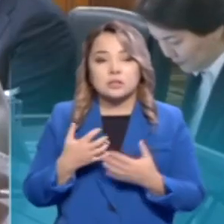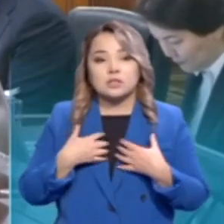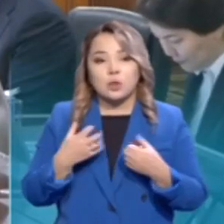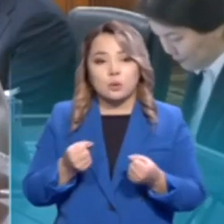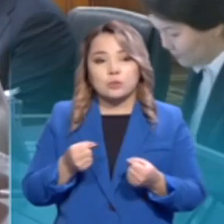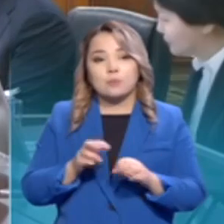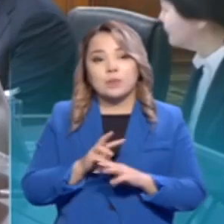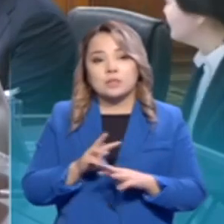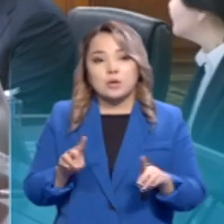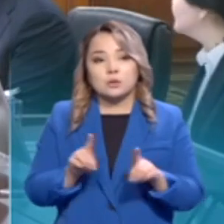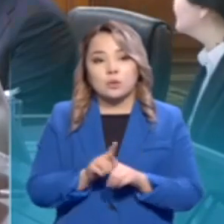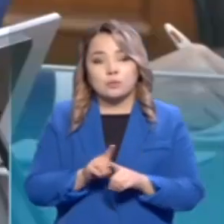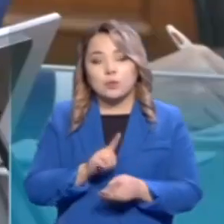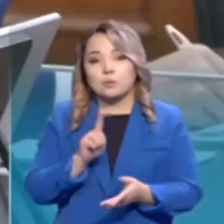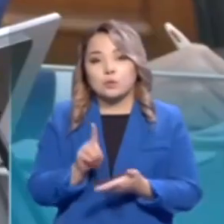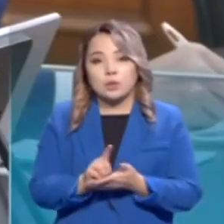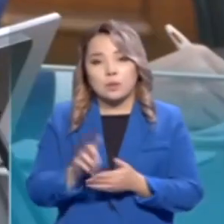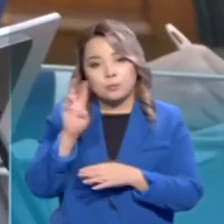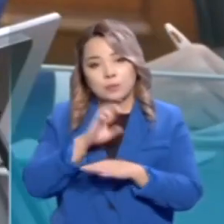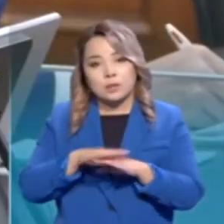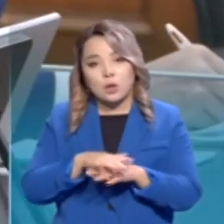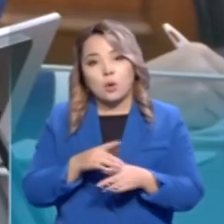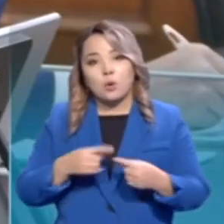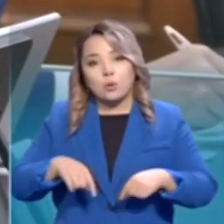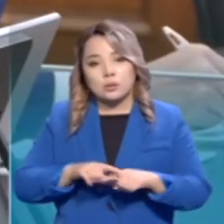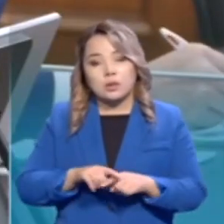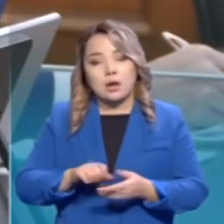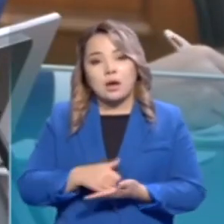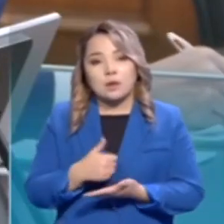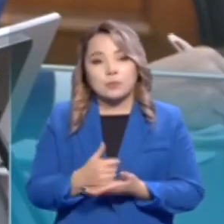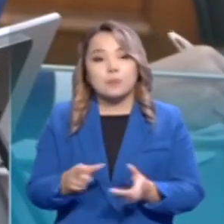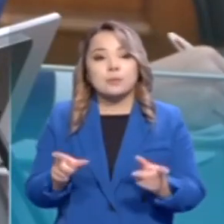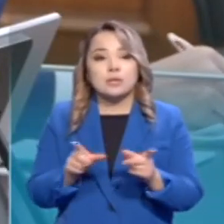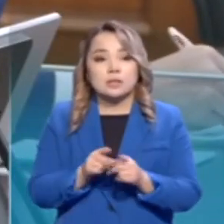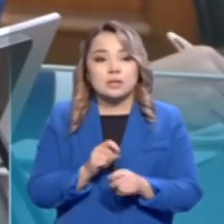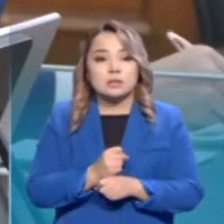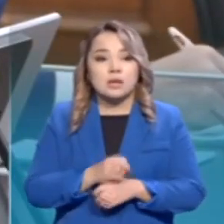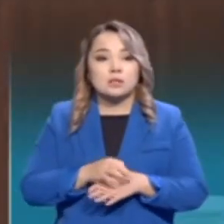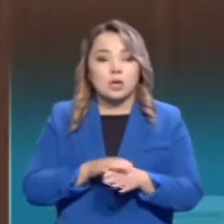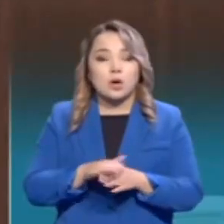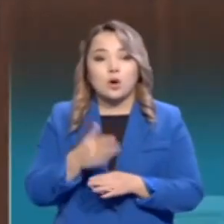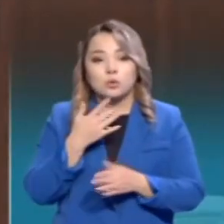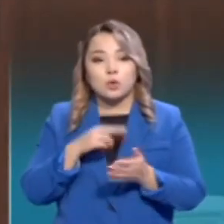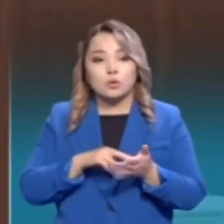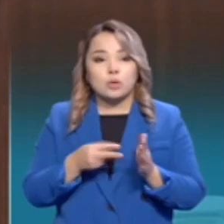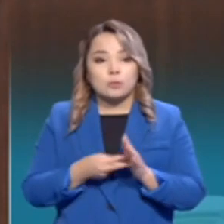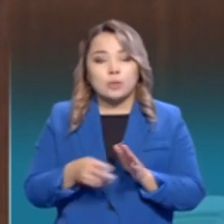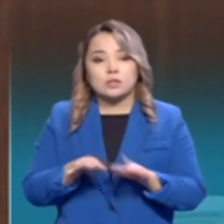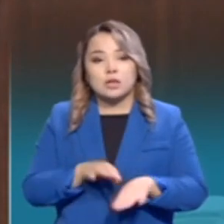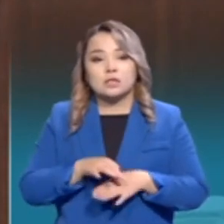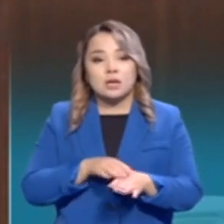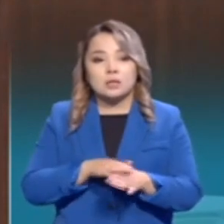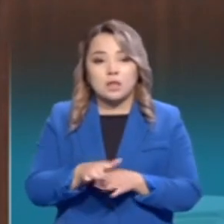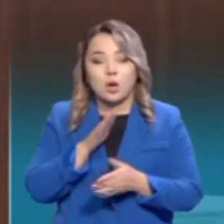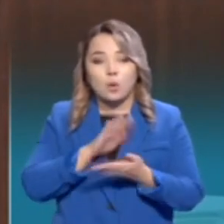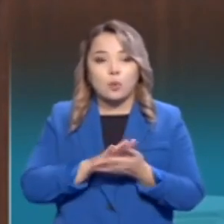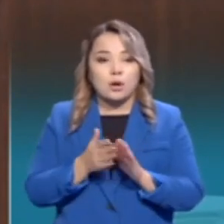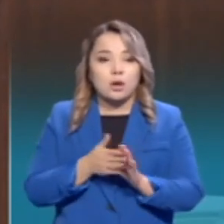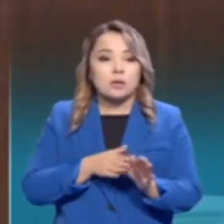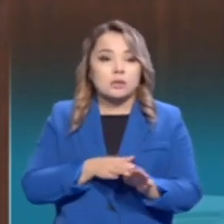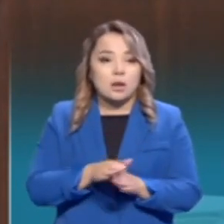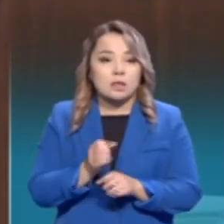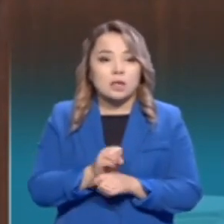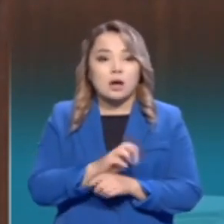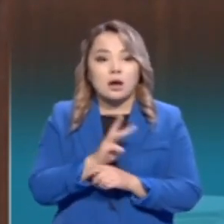Денсаулық сақтау министрлігі мүдделі мемлекеттік органдармен және әкімдіктермен бірлесіп, ұлттық жобадағы іс-шаралардың уақытылы